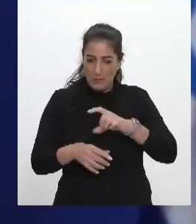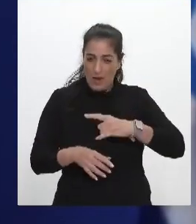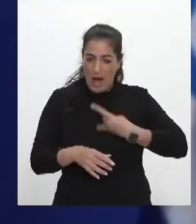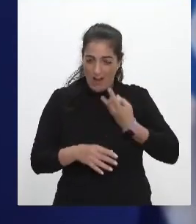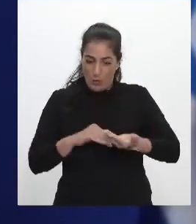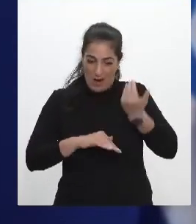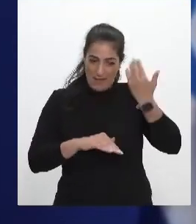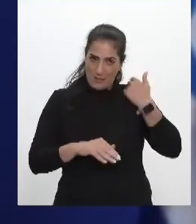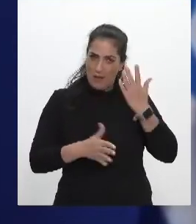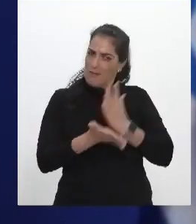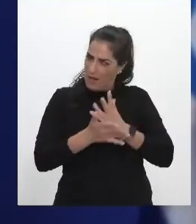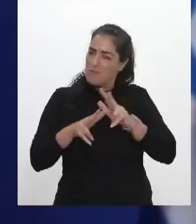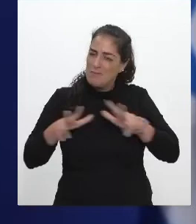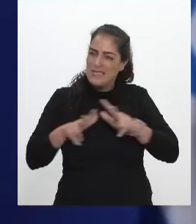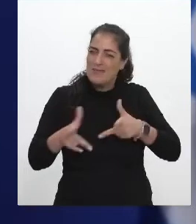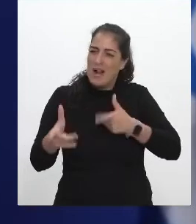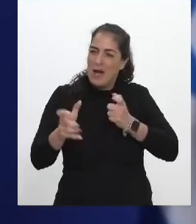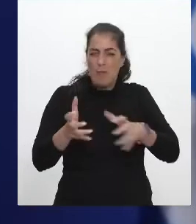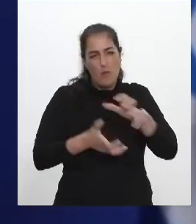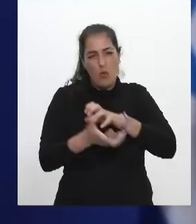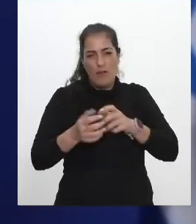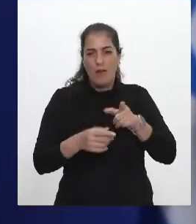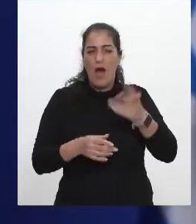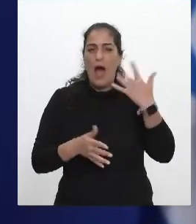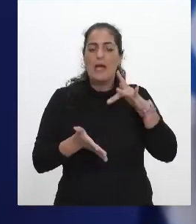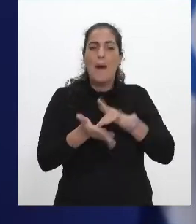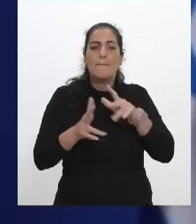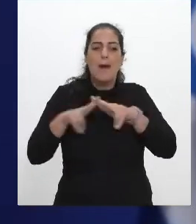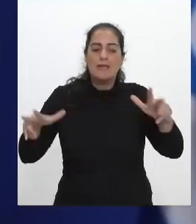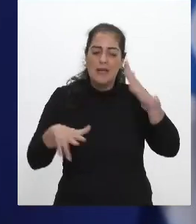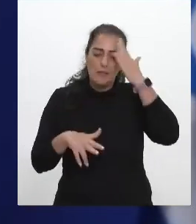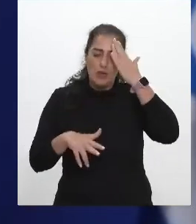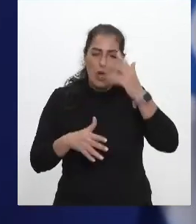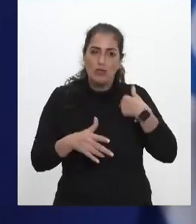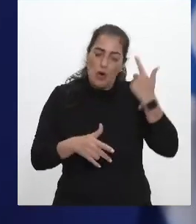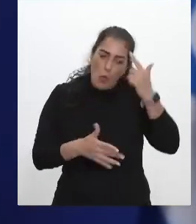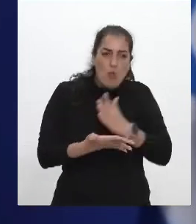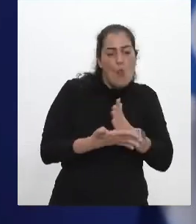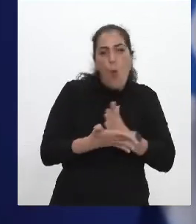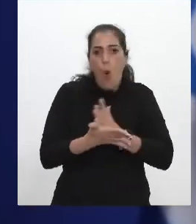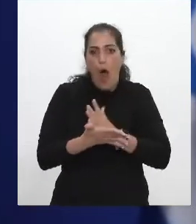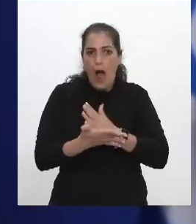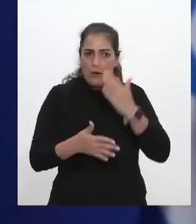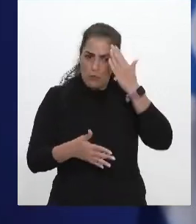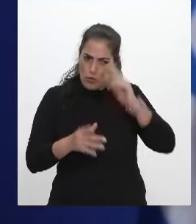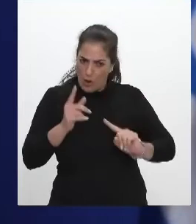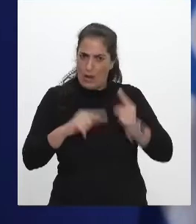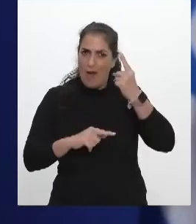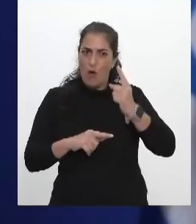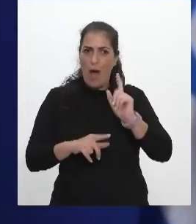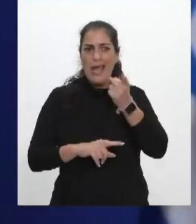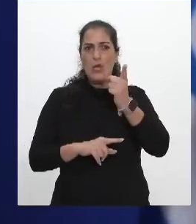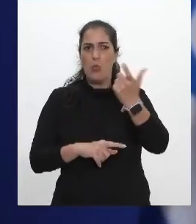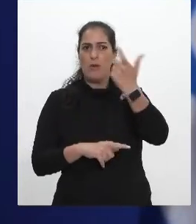שקדמו לו מצבי לחימה מורכבים הם היו מצוים במצב תודעתי של דריכות ומודעות גבוהה לאיומים